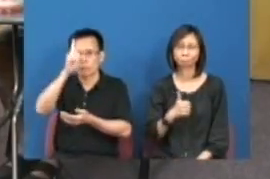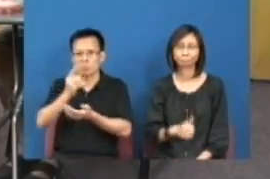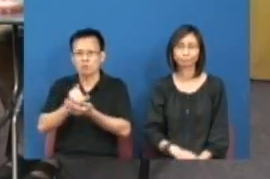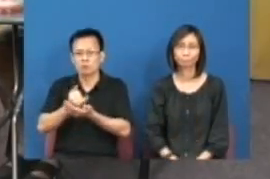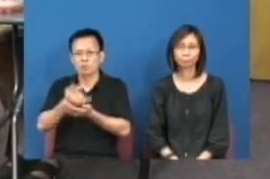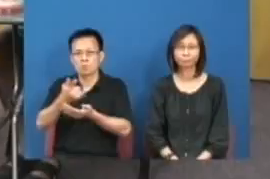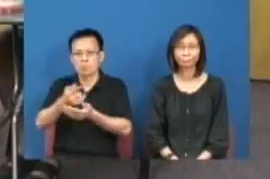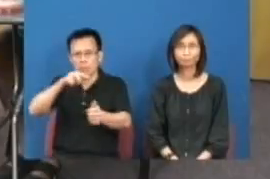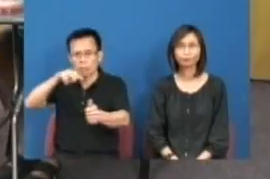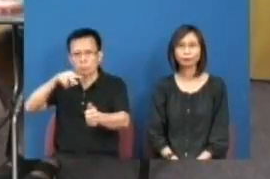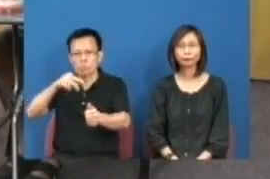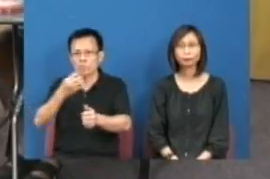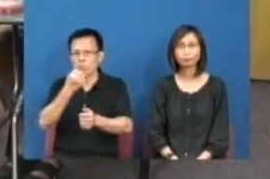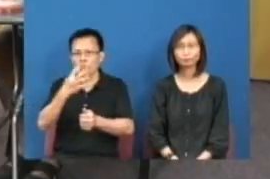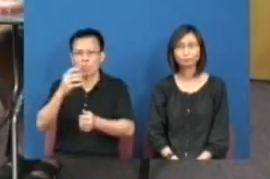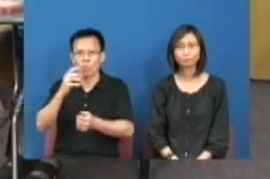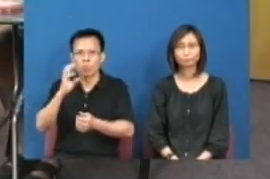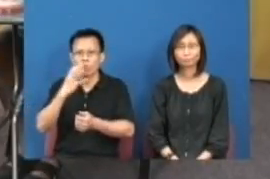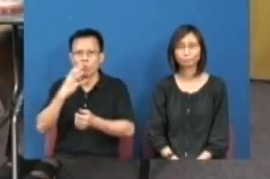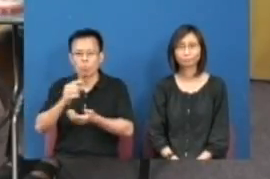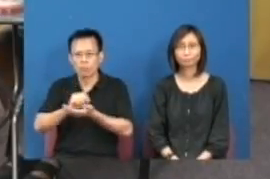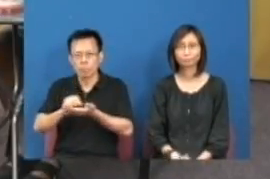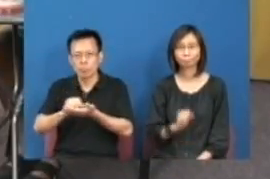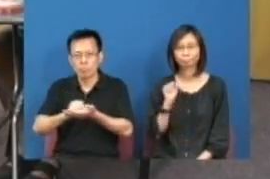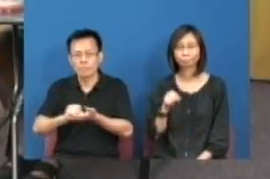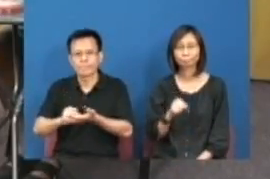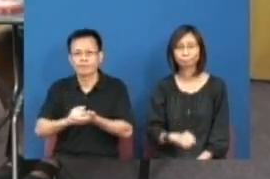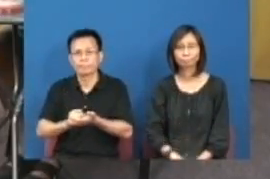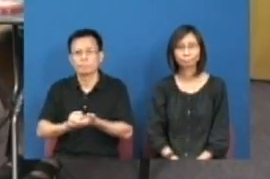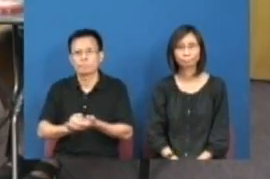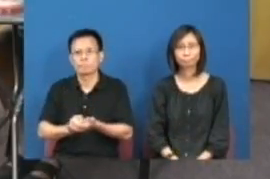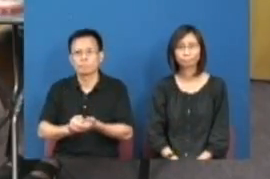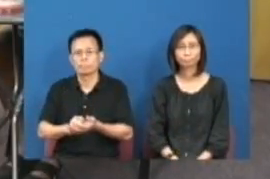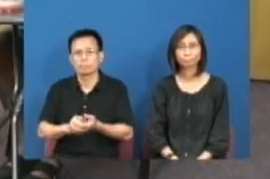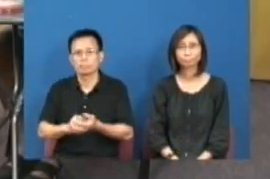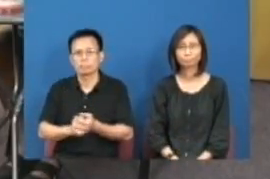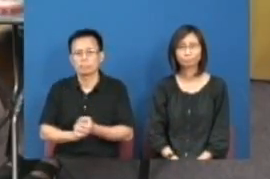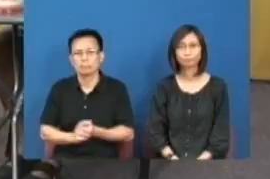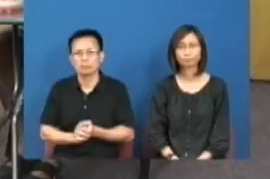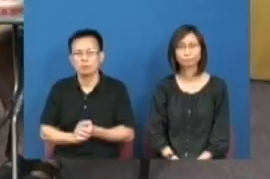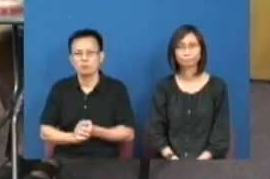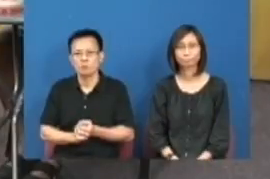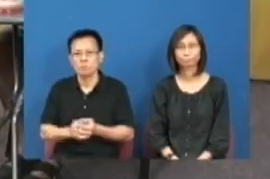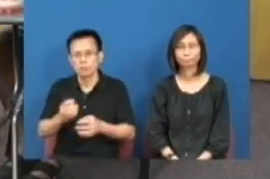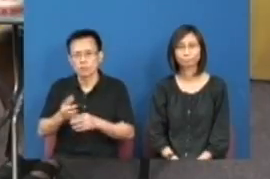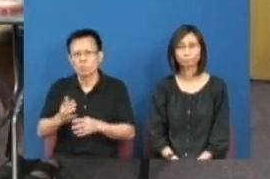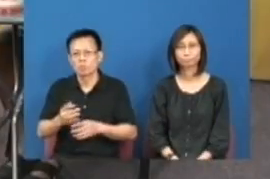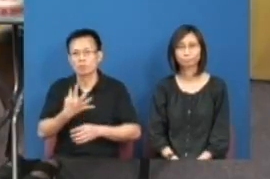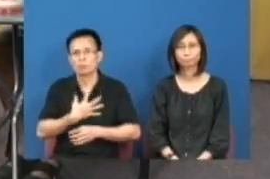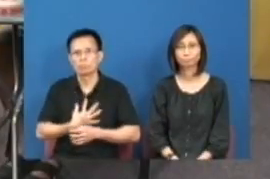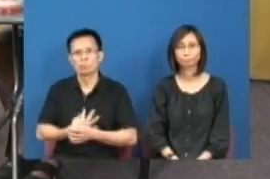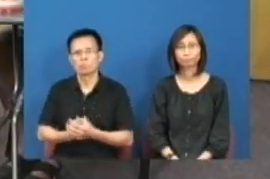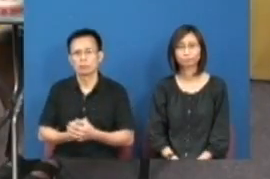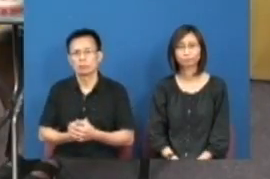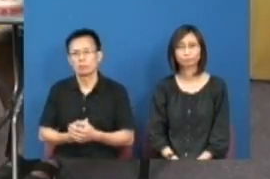就係向嗰個工作小組負責嘅啫，係咪啊？唔需要向你負責啦，係咪？咁所以就好唔開心啊，搞得啊！而